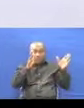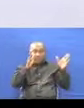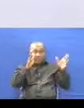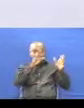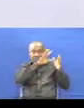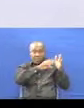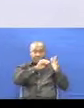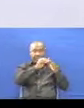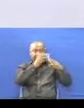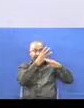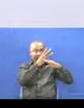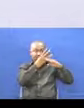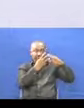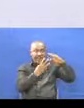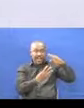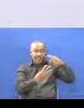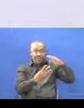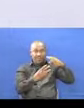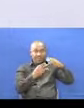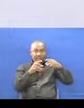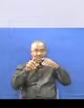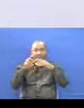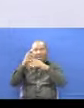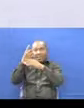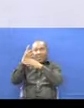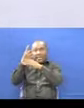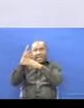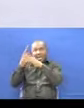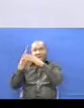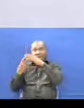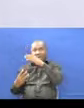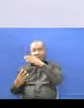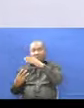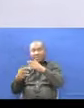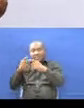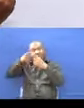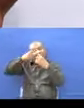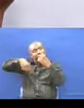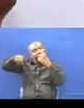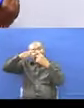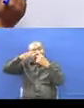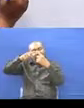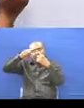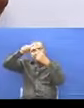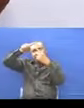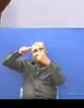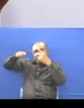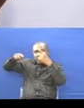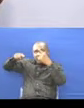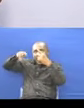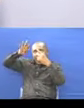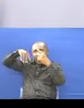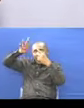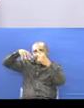tatu. Sehemu moja imewekwa kivuli. Vizuri kabisa. Je, sasa hii sehemu yetu, ukija kwenye swali letu ambalo